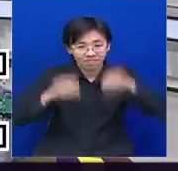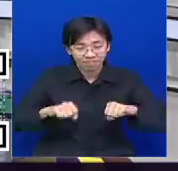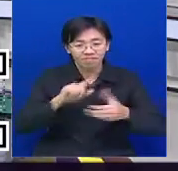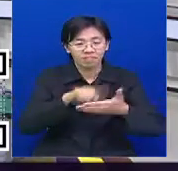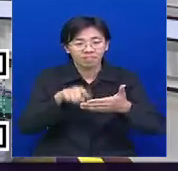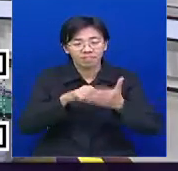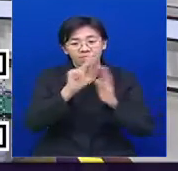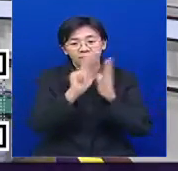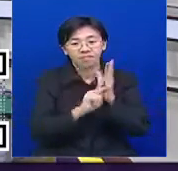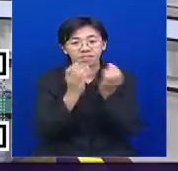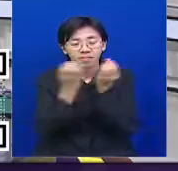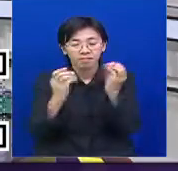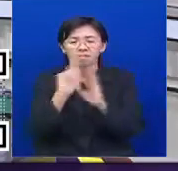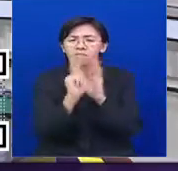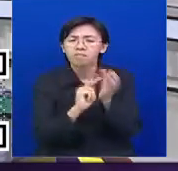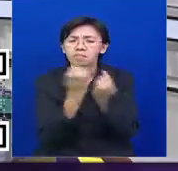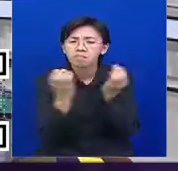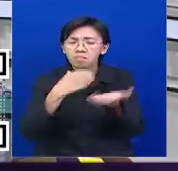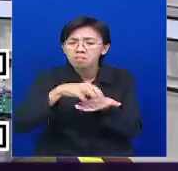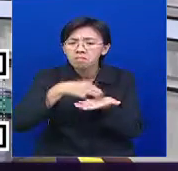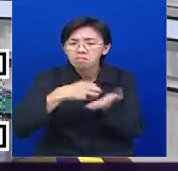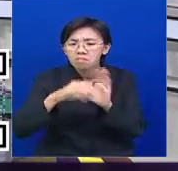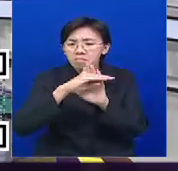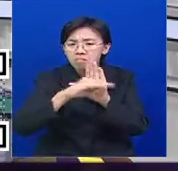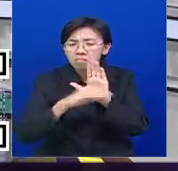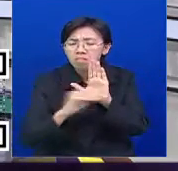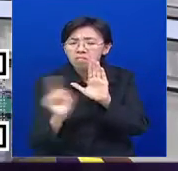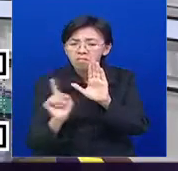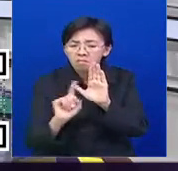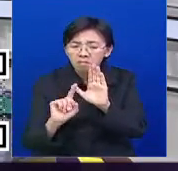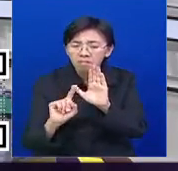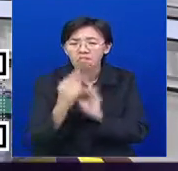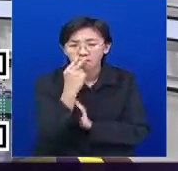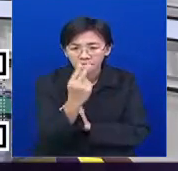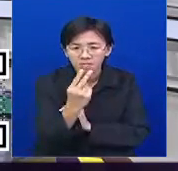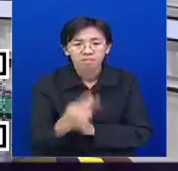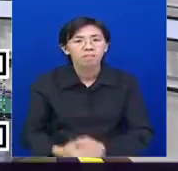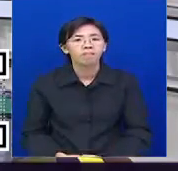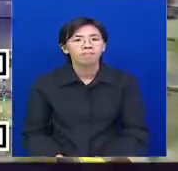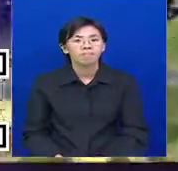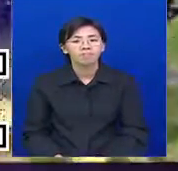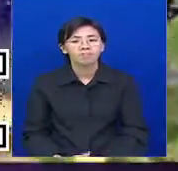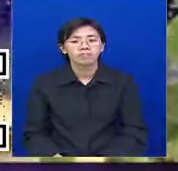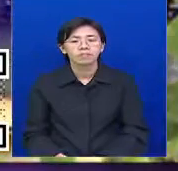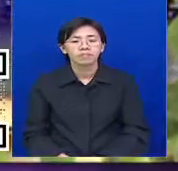วันนี้ลุงมีเนื้อหาสาระสำคัญของร่างรัฐธรรมนูญในบางเรื่องมาเล่าให้ฟังครับ